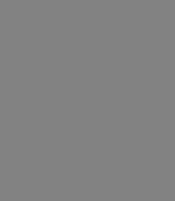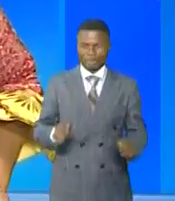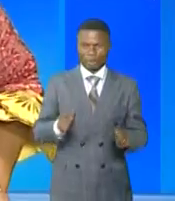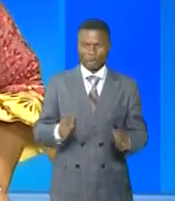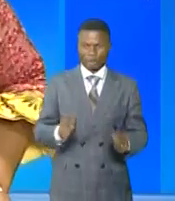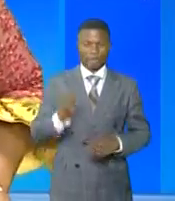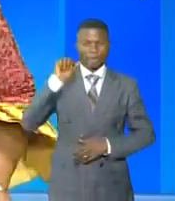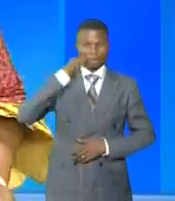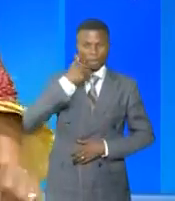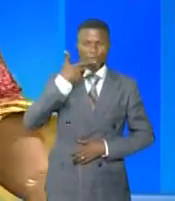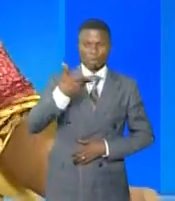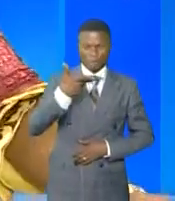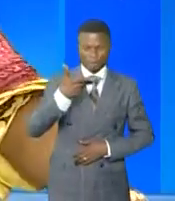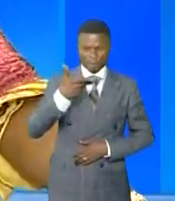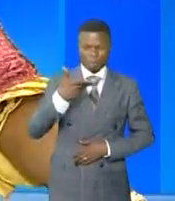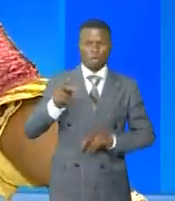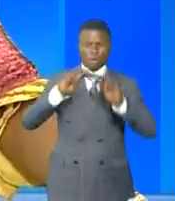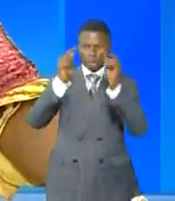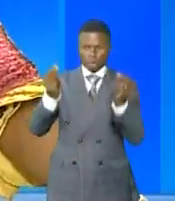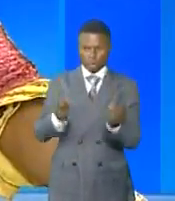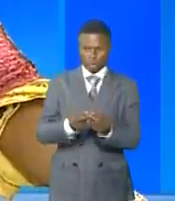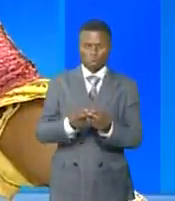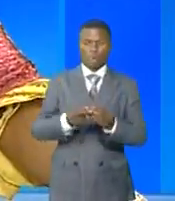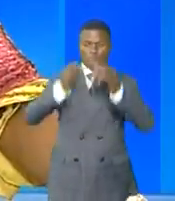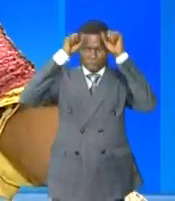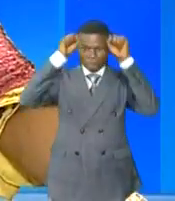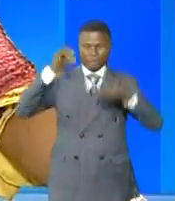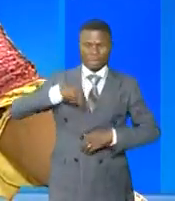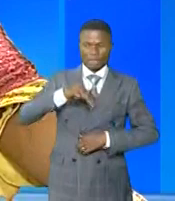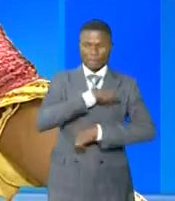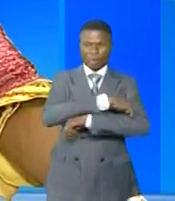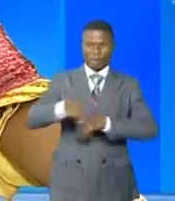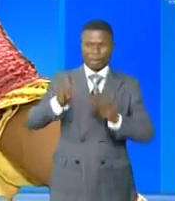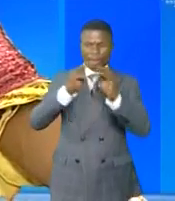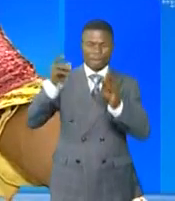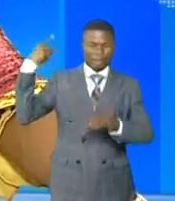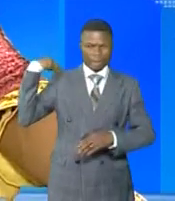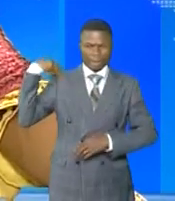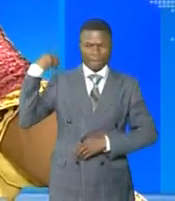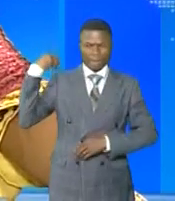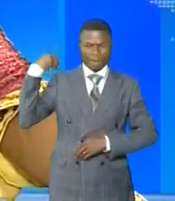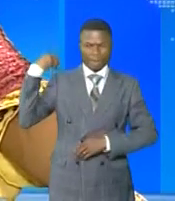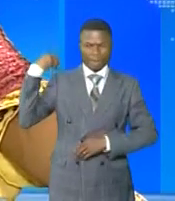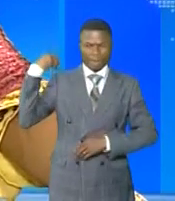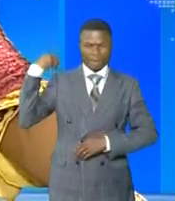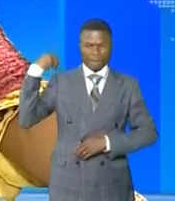c'est demain, mercredi, que la composition du bureau définitif de l'Assemblée nationale sera connue. Les candidats ont